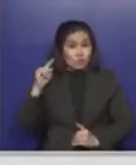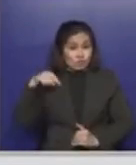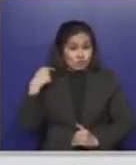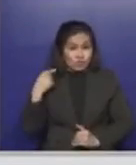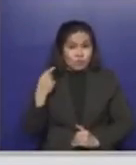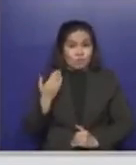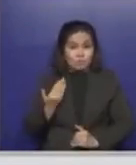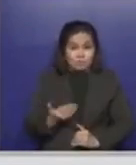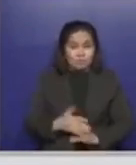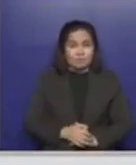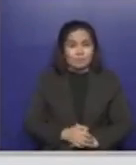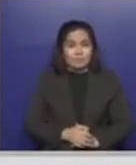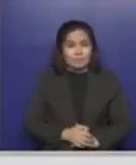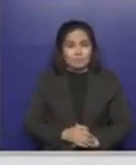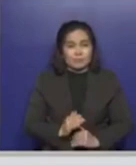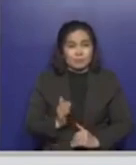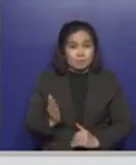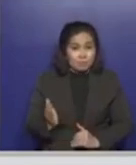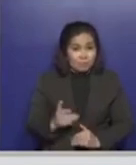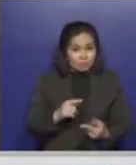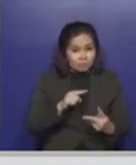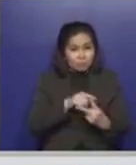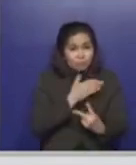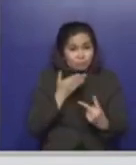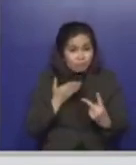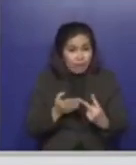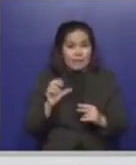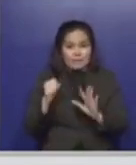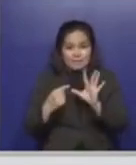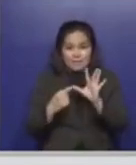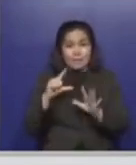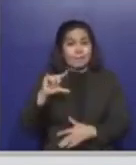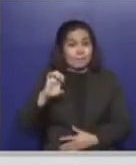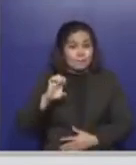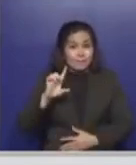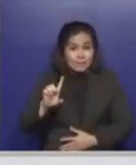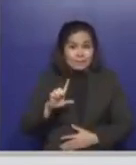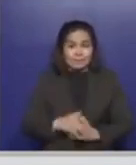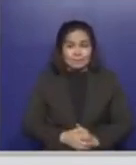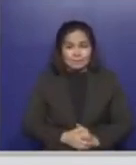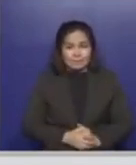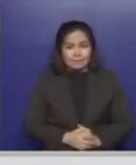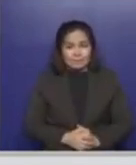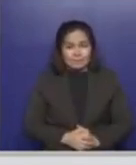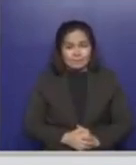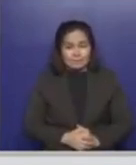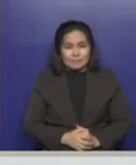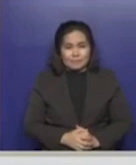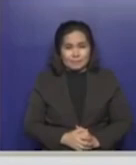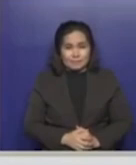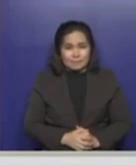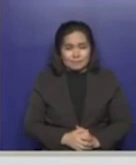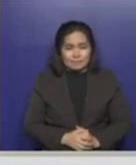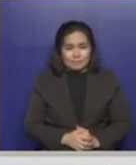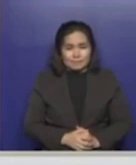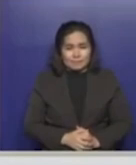ตะล่อมศิลป์หลังจากนั้นก็จะเป็นคุณสำลีรักสุธีนะครับแล้วก็มา